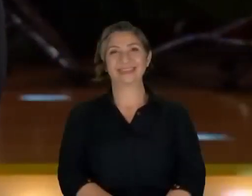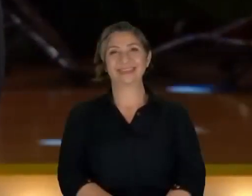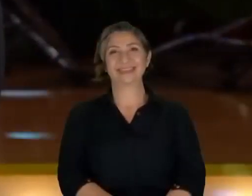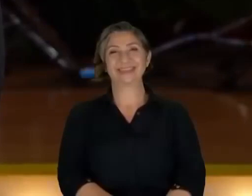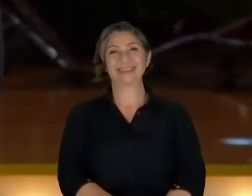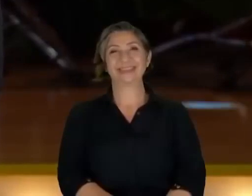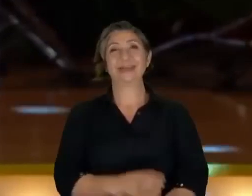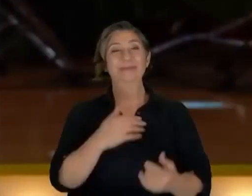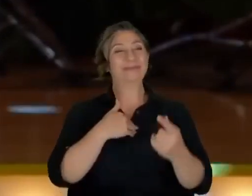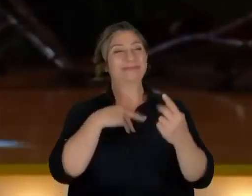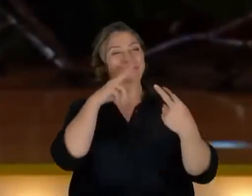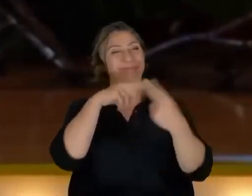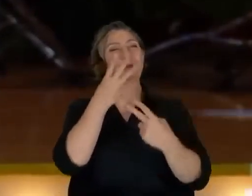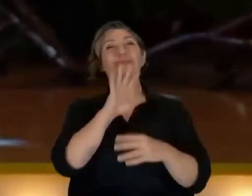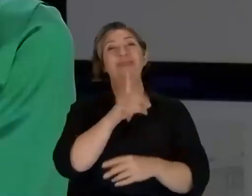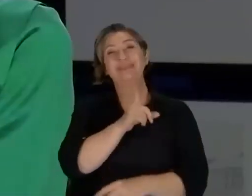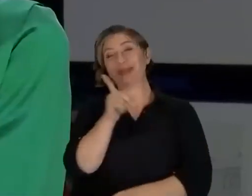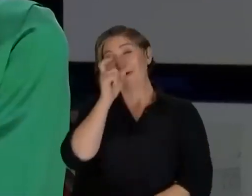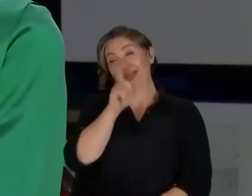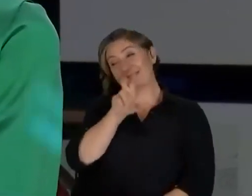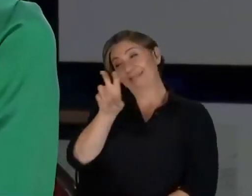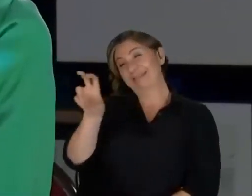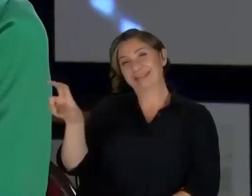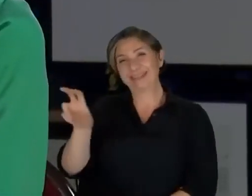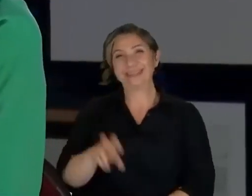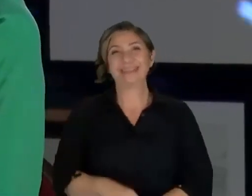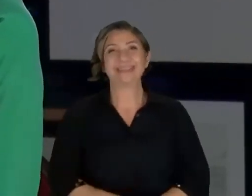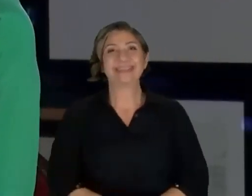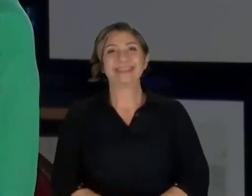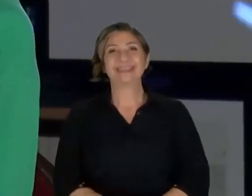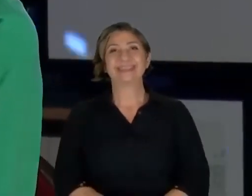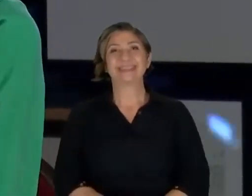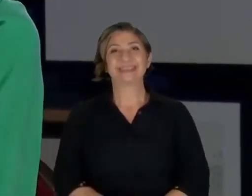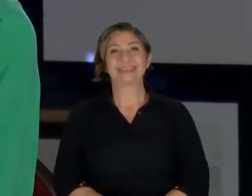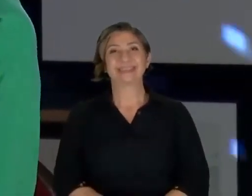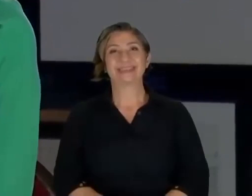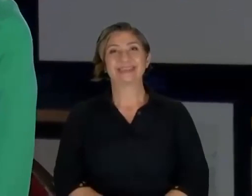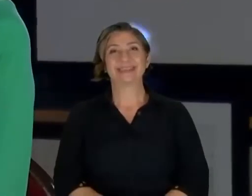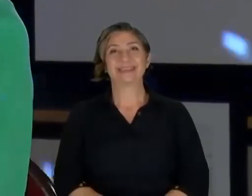dönmedi. Benden şöyle olmayacak. V is very very